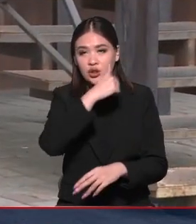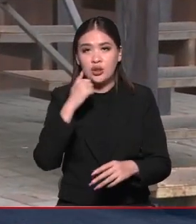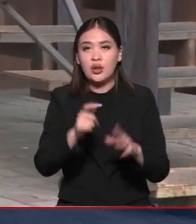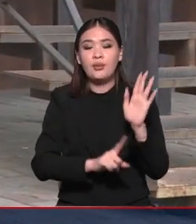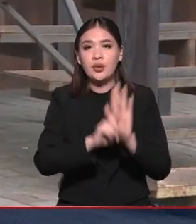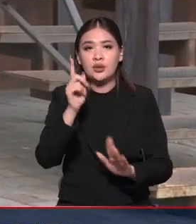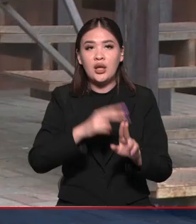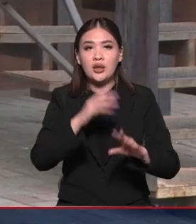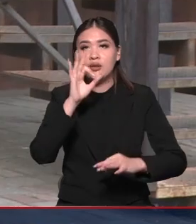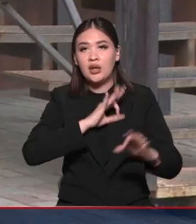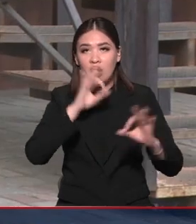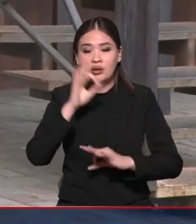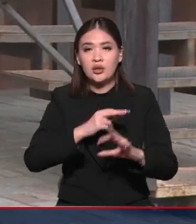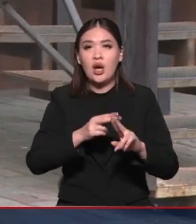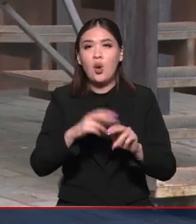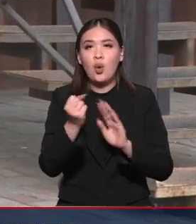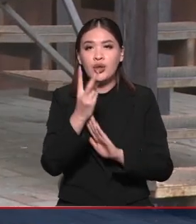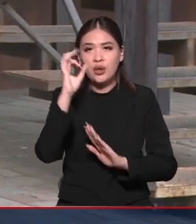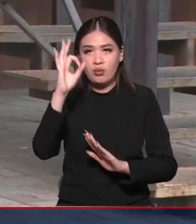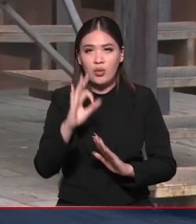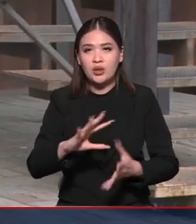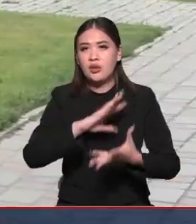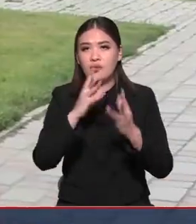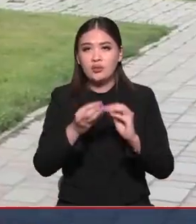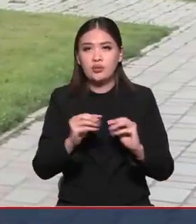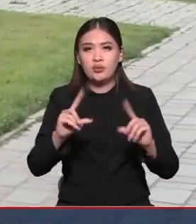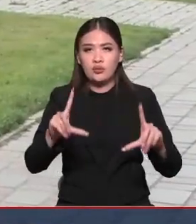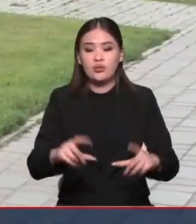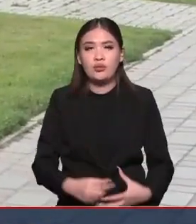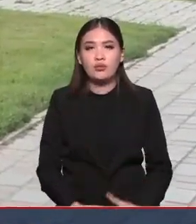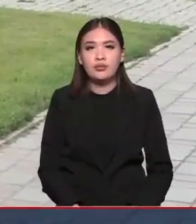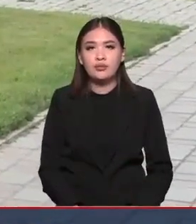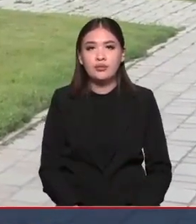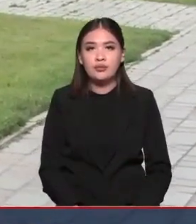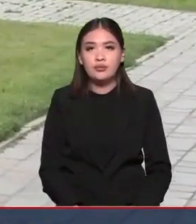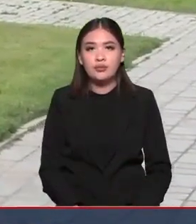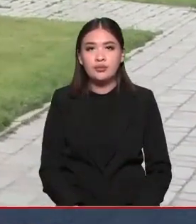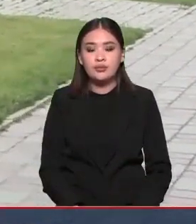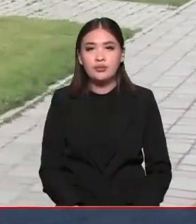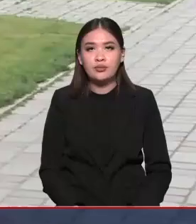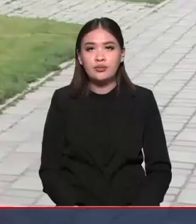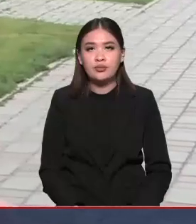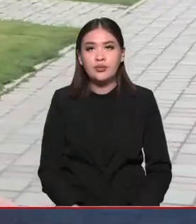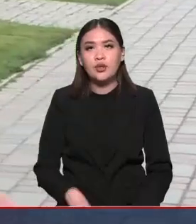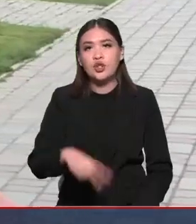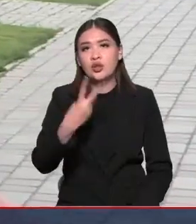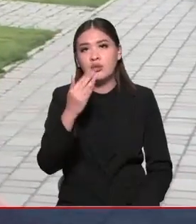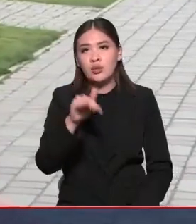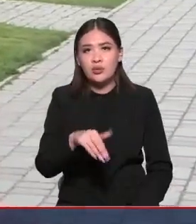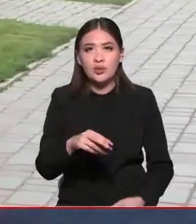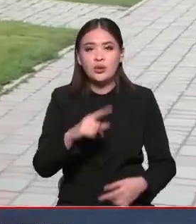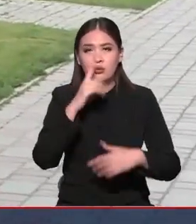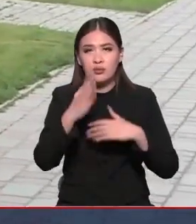еліміздегі дәрі-дәрмек бағасы 12%-ға өсті. Айына где-то 25 мыңдай кететін